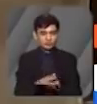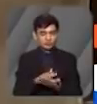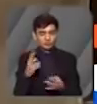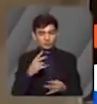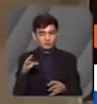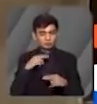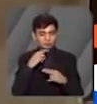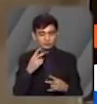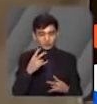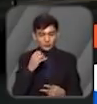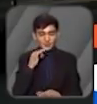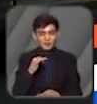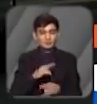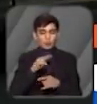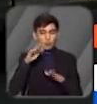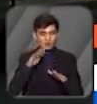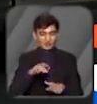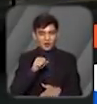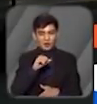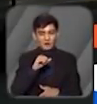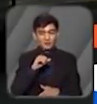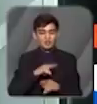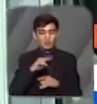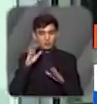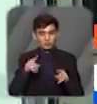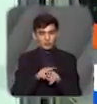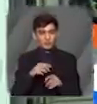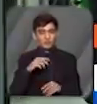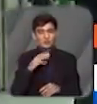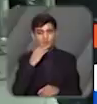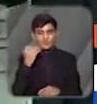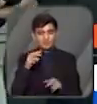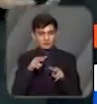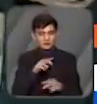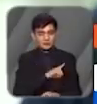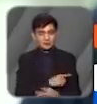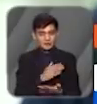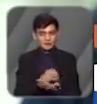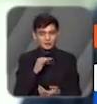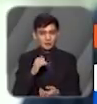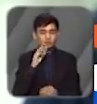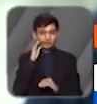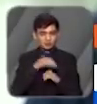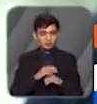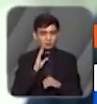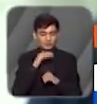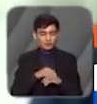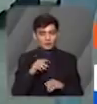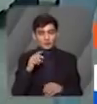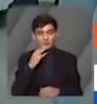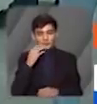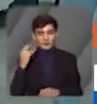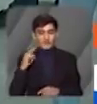міндетті. Алматының халықаралық әуежайында шетелдік рейстер қатаң бақылауда. Санитарлық қадағалау мамандары тәулік бойы шетелден келген